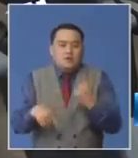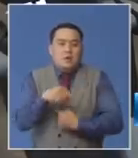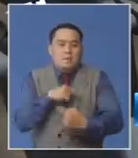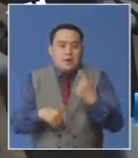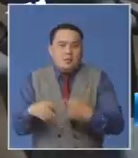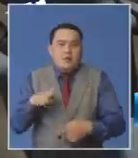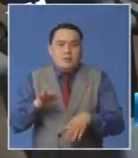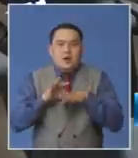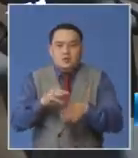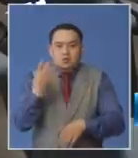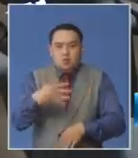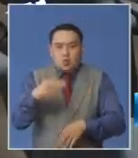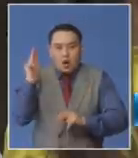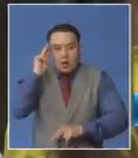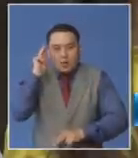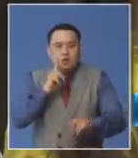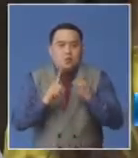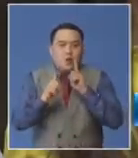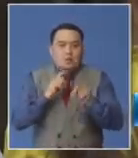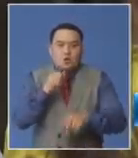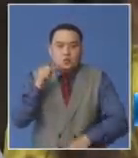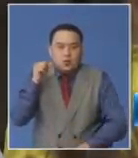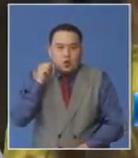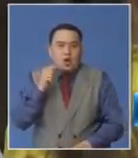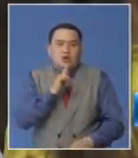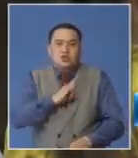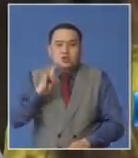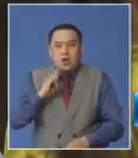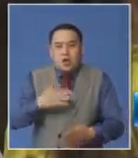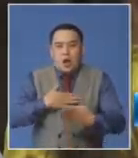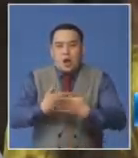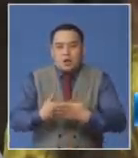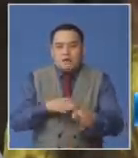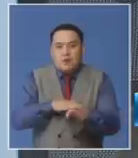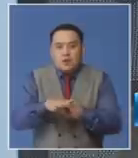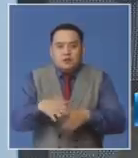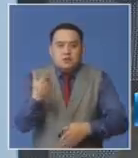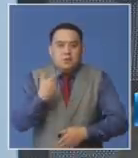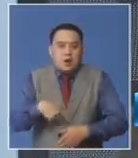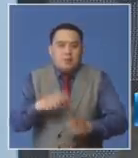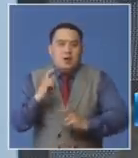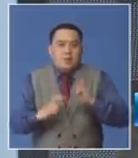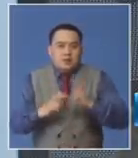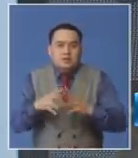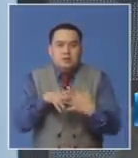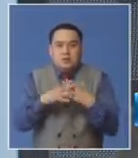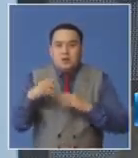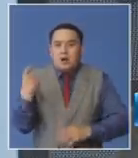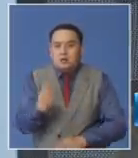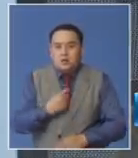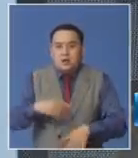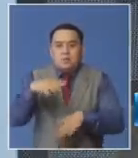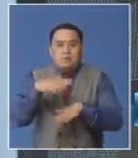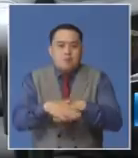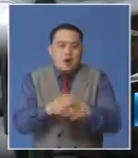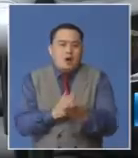было проведено 40 обучающих семинаров в прошлом году женщины стали активно реализовать себя в промышленности и в сельском хозяйстве